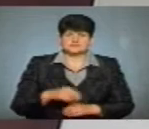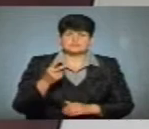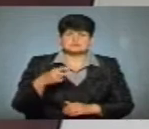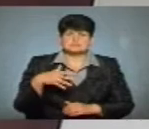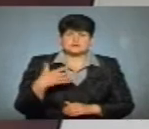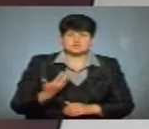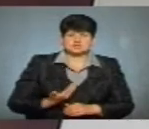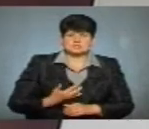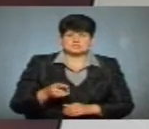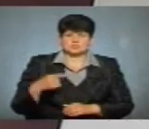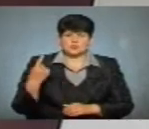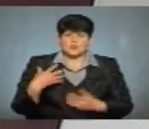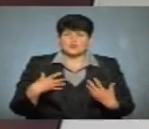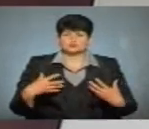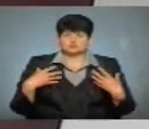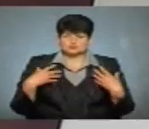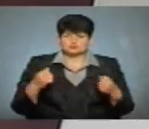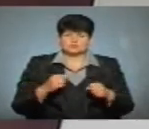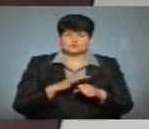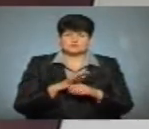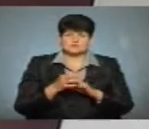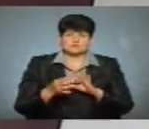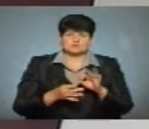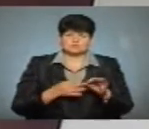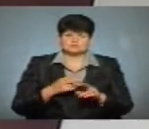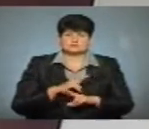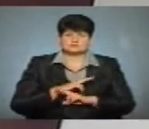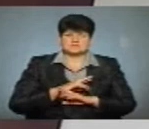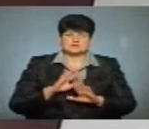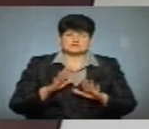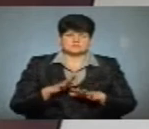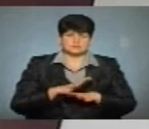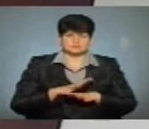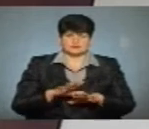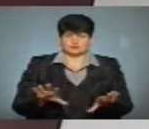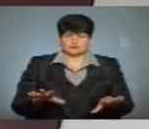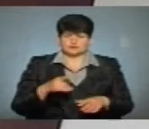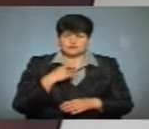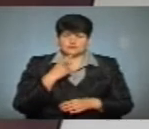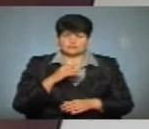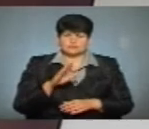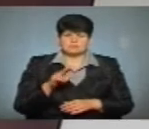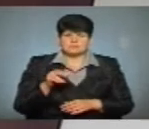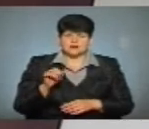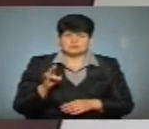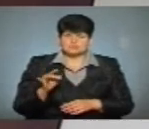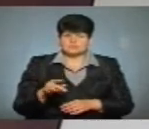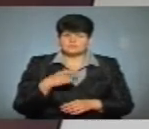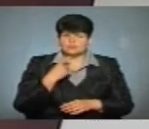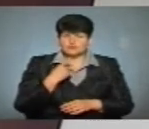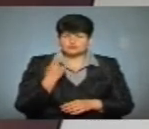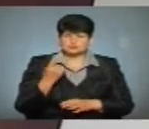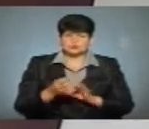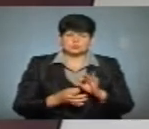25 жителів Тернопільщини одужали від коронавірусу за добу, летальних випадків не було, каже Володимир Паничев. За його словами,